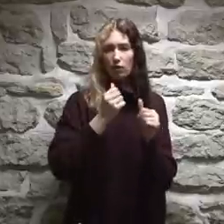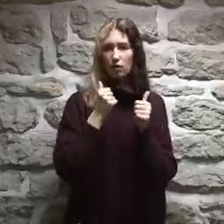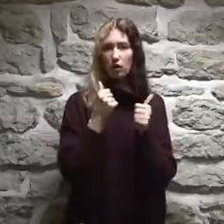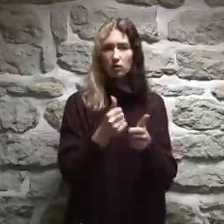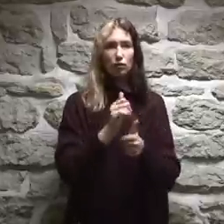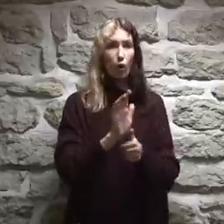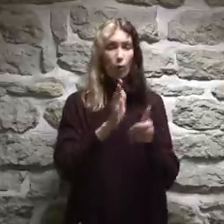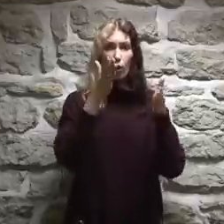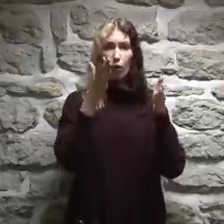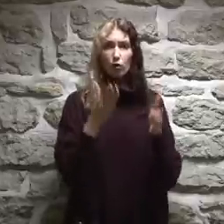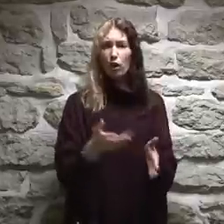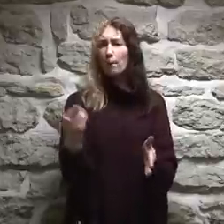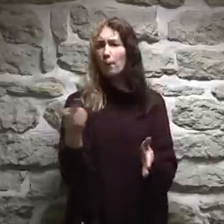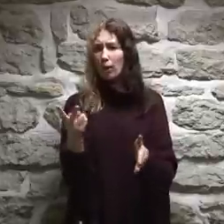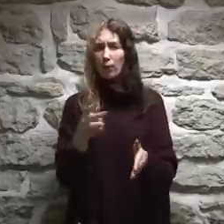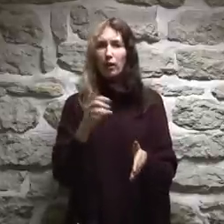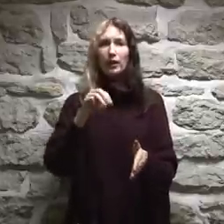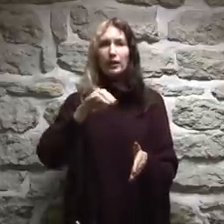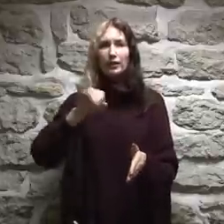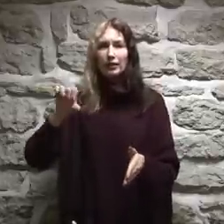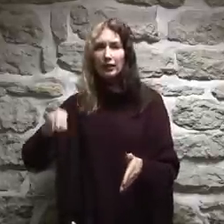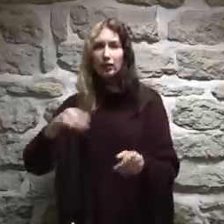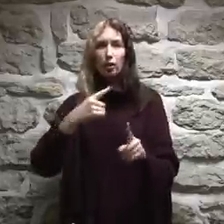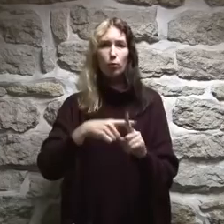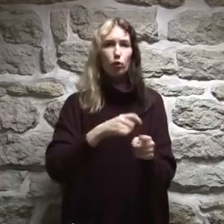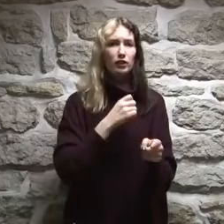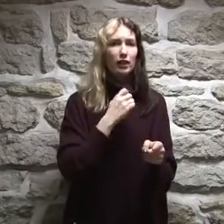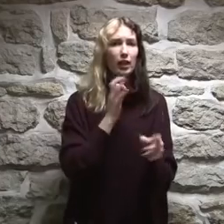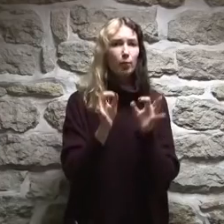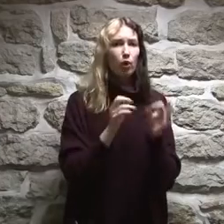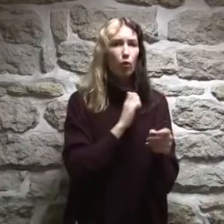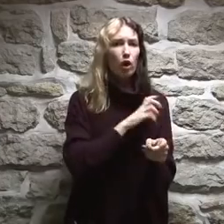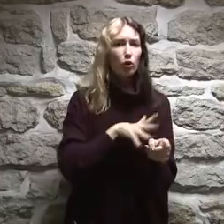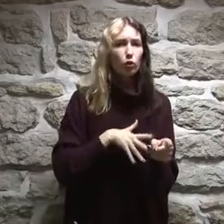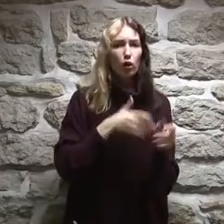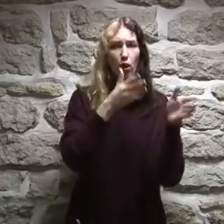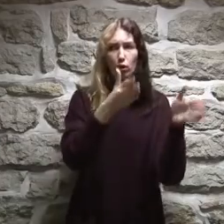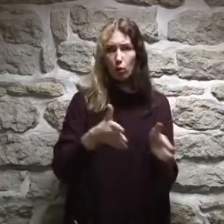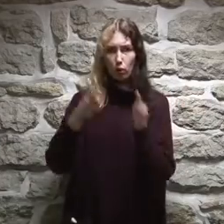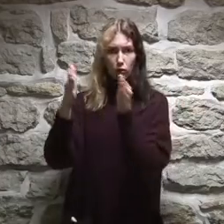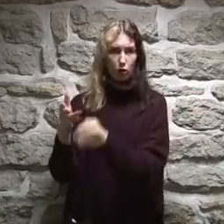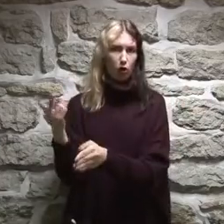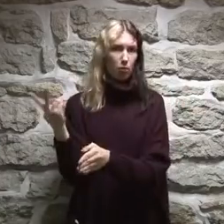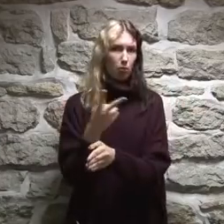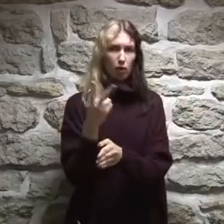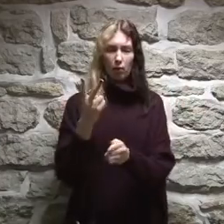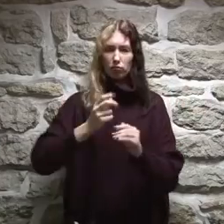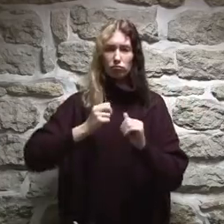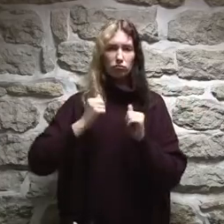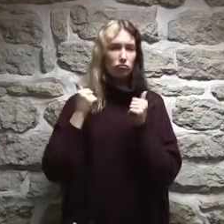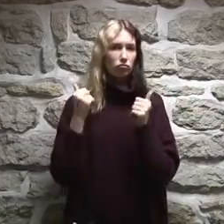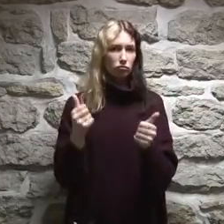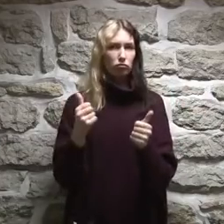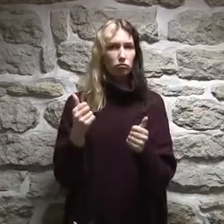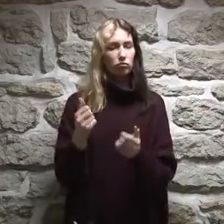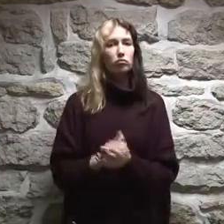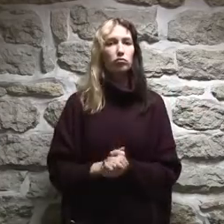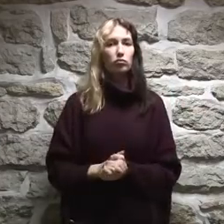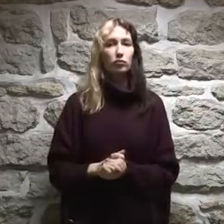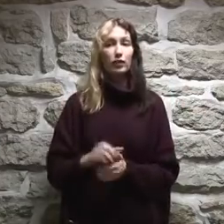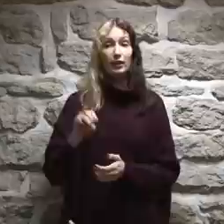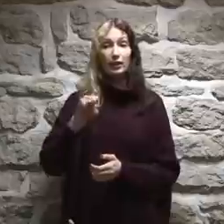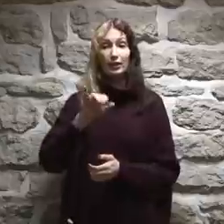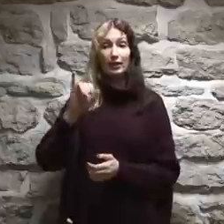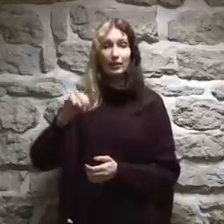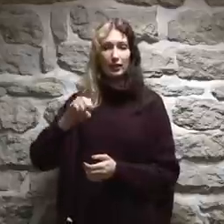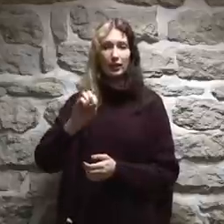roll mõlemal, nii Ene-Margit Tiidul kui ka Ingrid Rüütlil, et nad on oma valdkonda populariseerinud. Ene-Margit